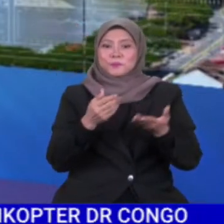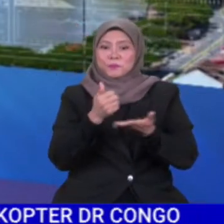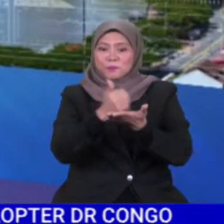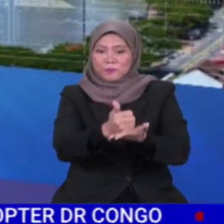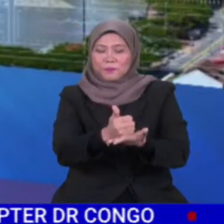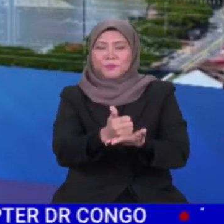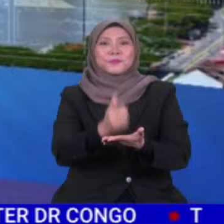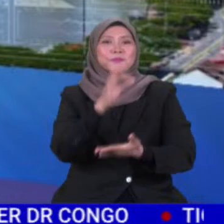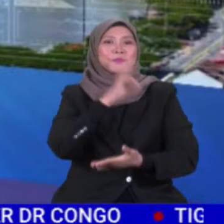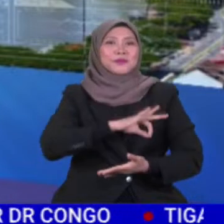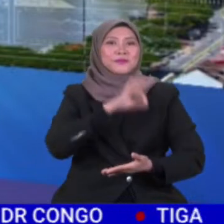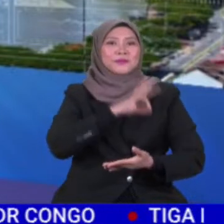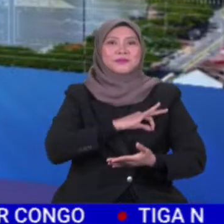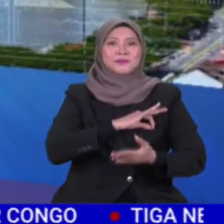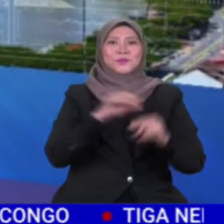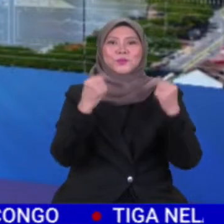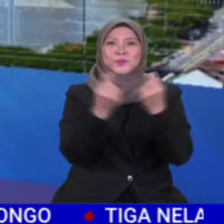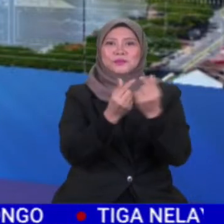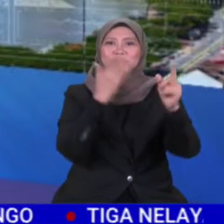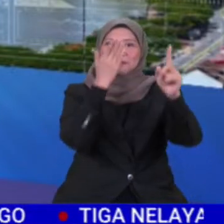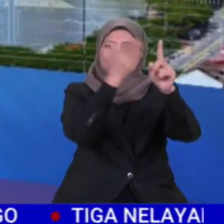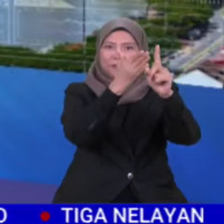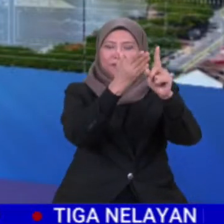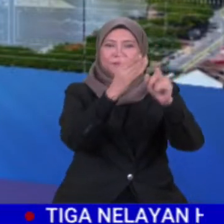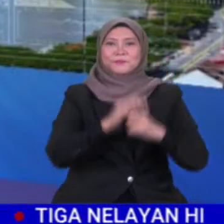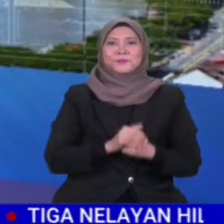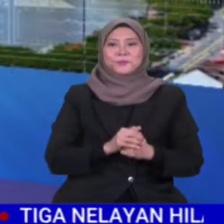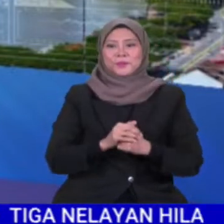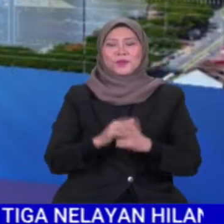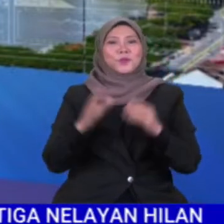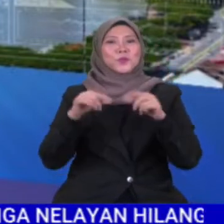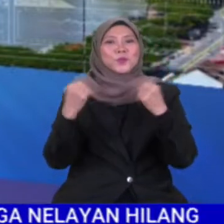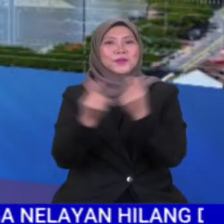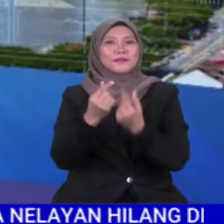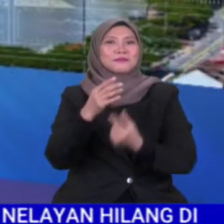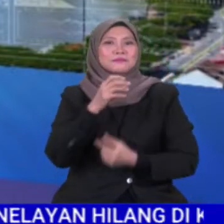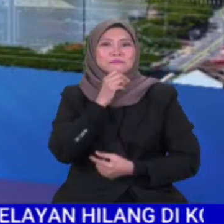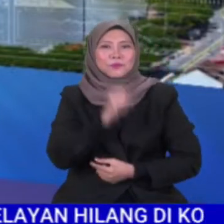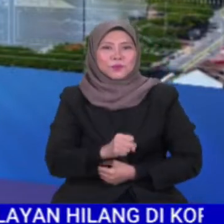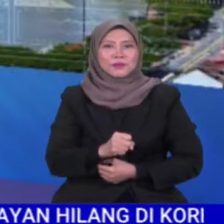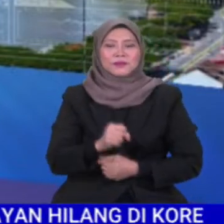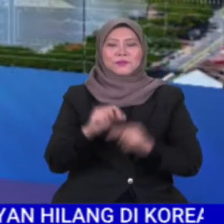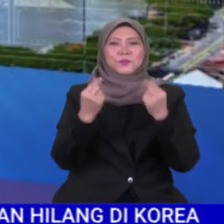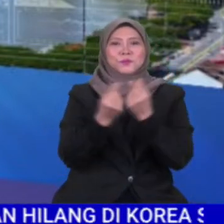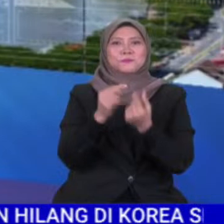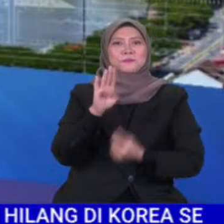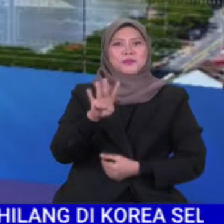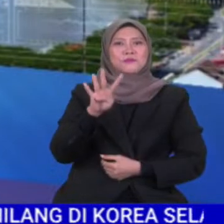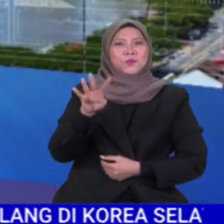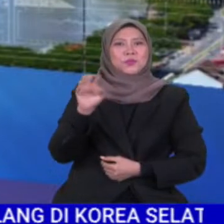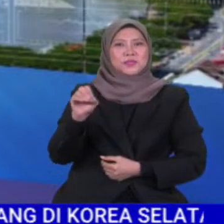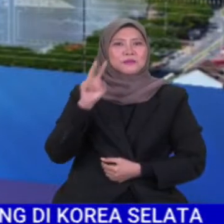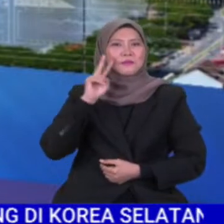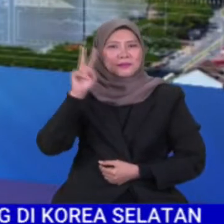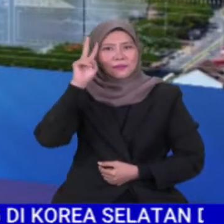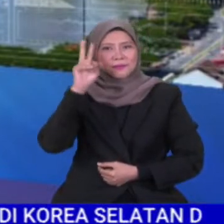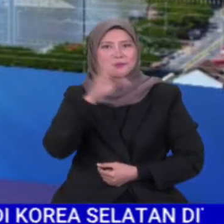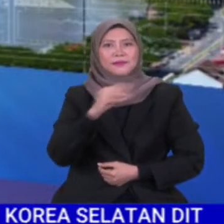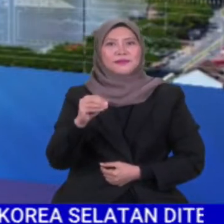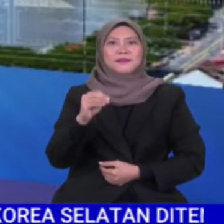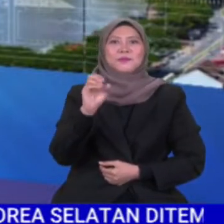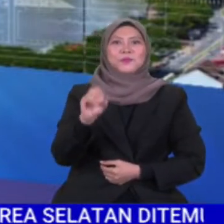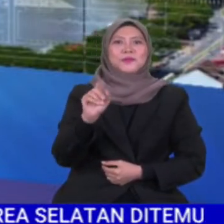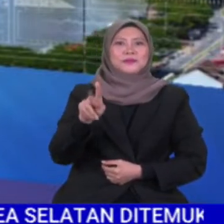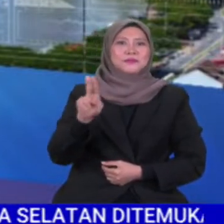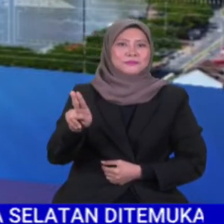akan memberi manfaat kepada golongan sasar, khususnya golongan warga emas, kumpulan B40, veteran dan juga golongan